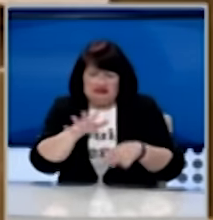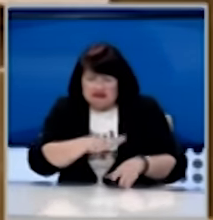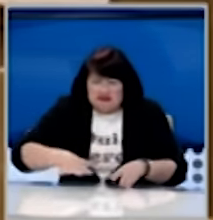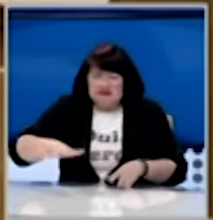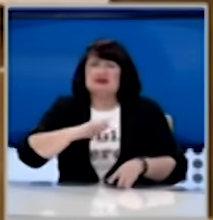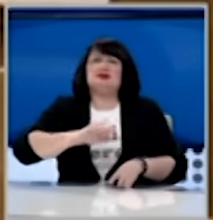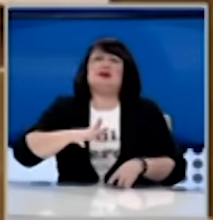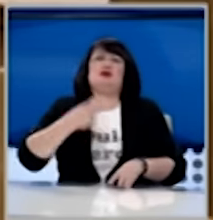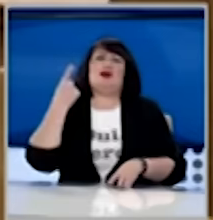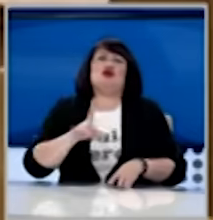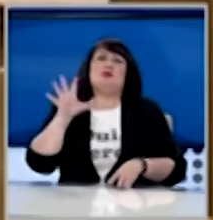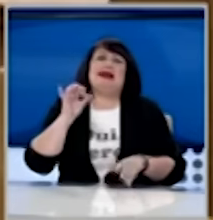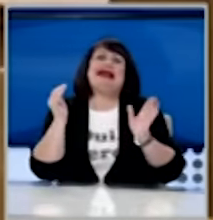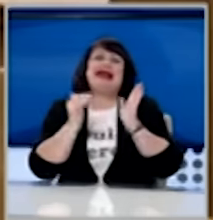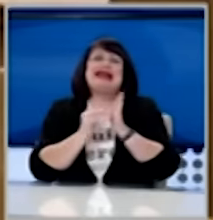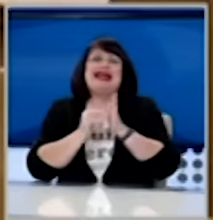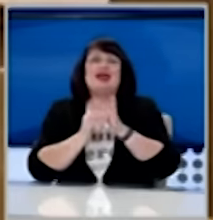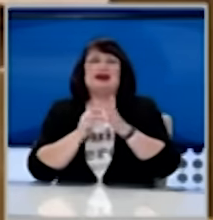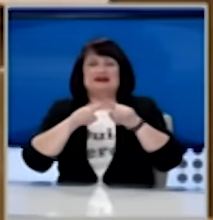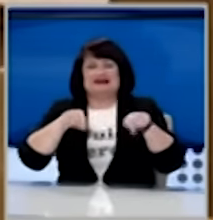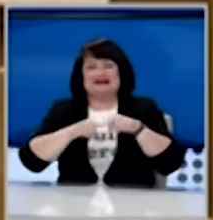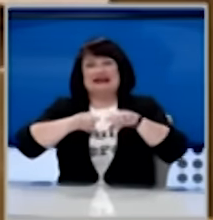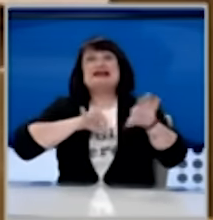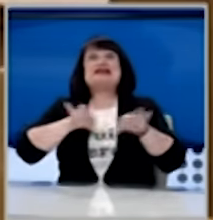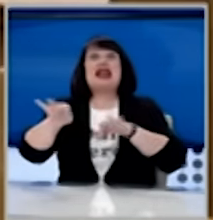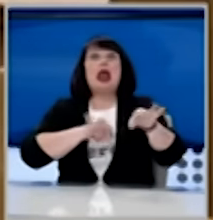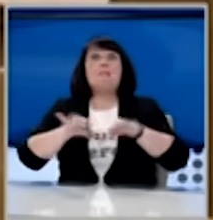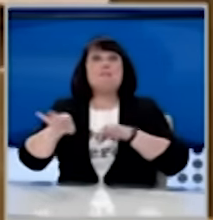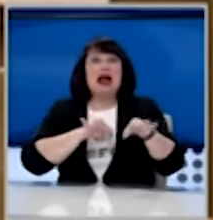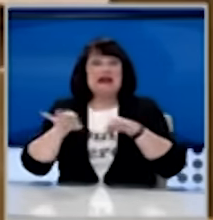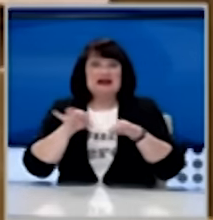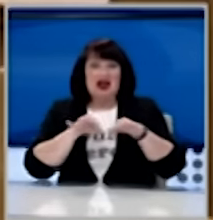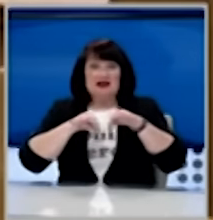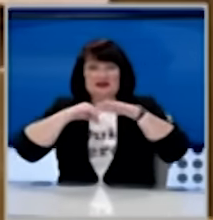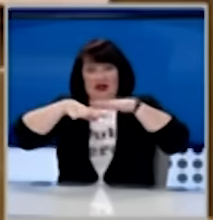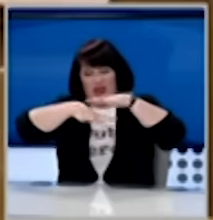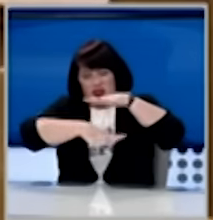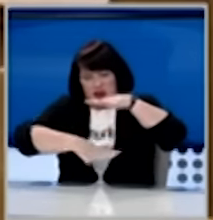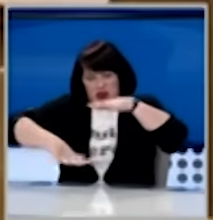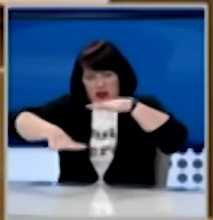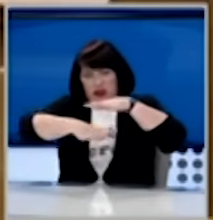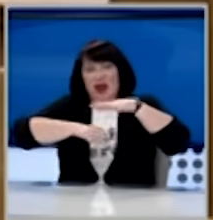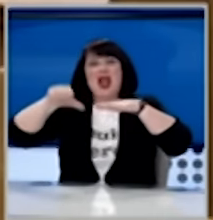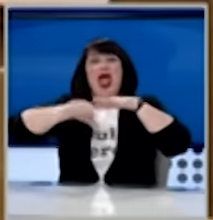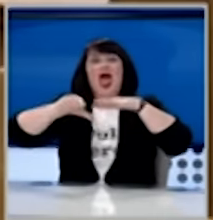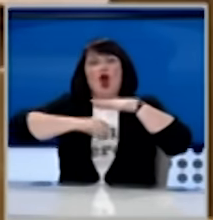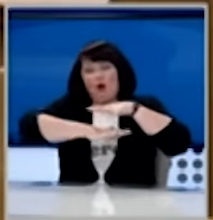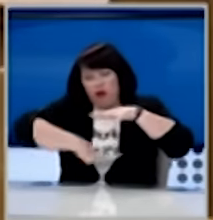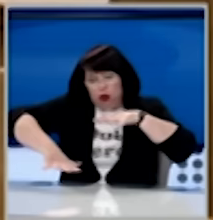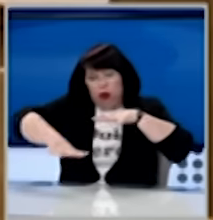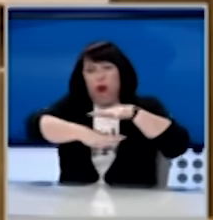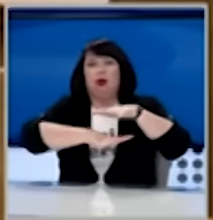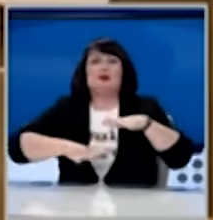περίπου 150.000 στρέμματα παραμένουν κάτω απ τα νερά μέχρι σήμερα δεν υπάρχει